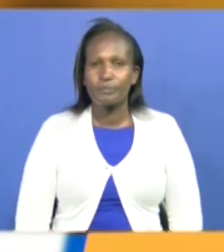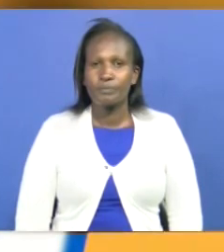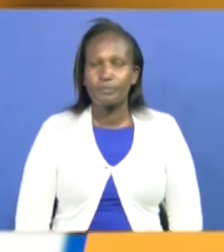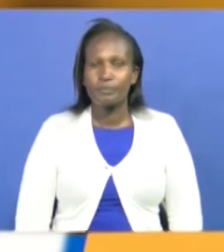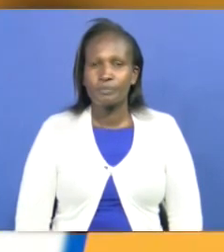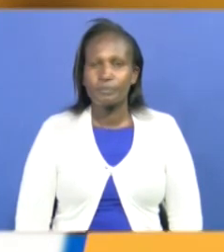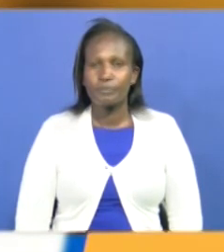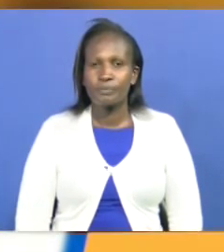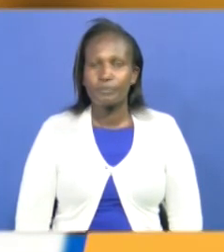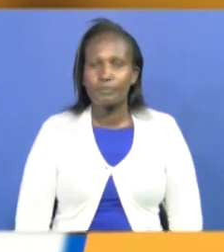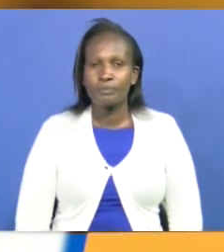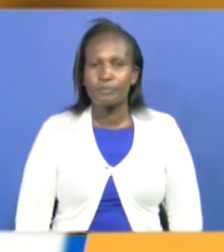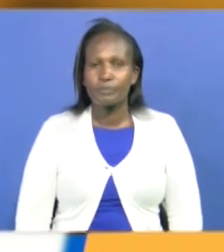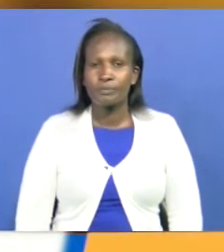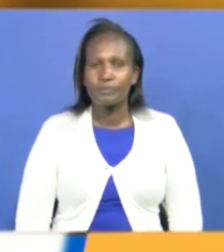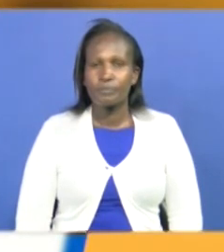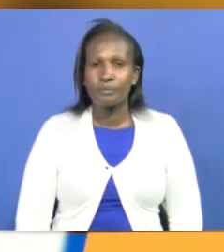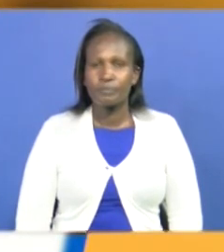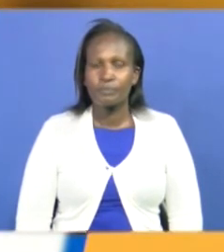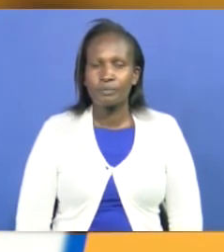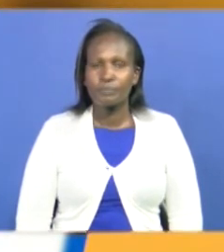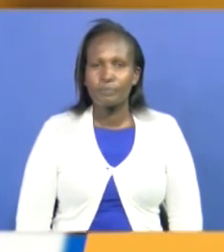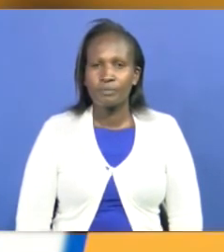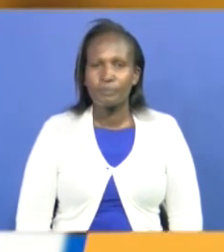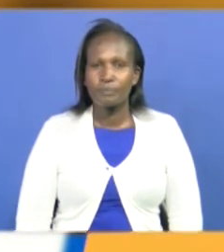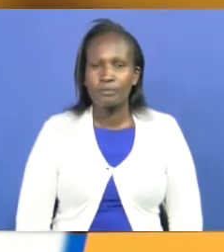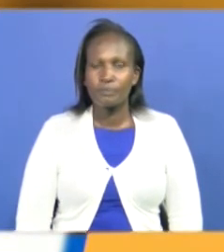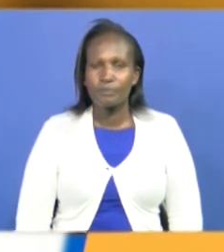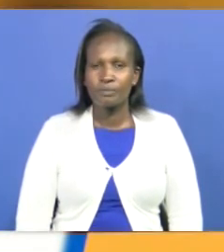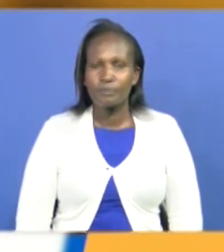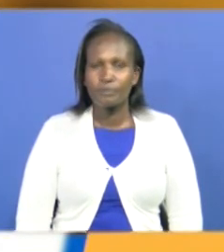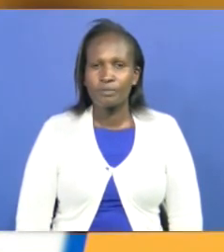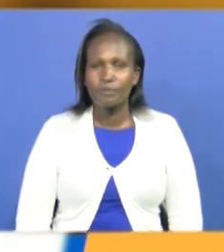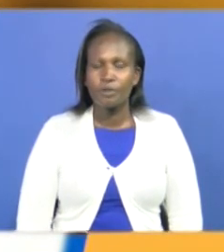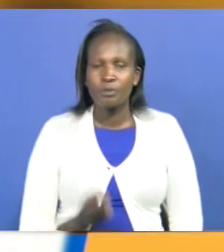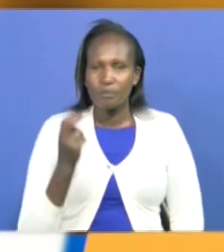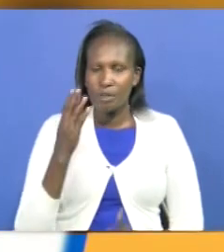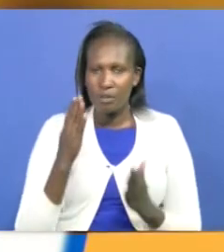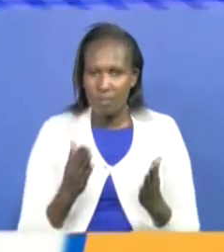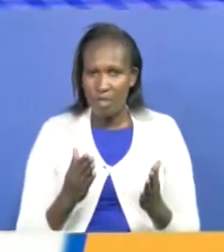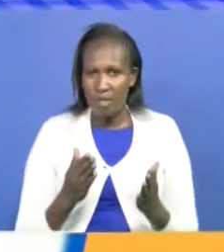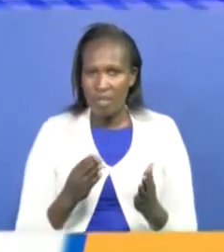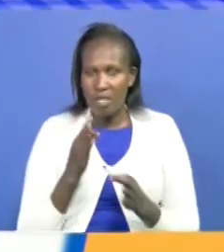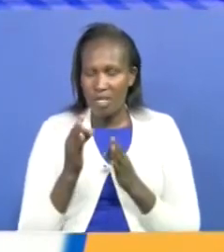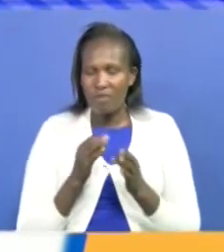496926. Jina ni Efarance Medical Fund. Na mtazamaji, ukifanya hivyo bila shaka